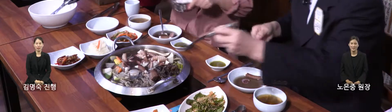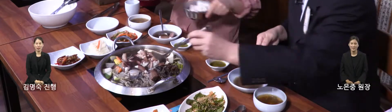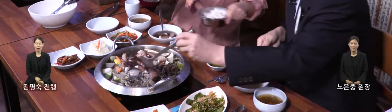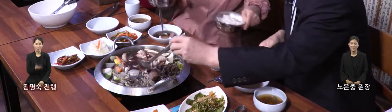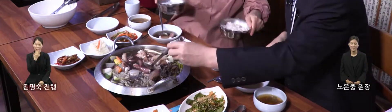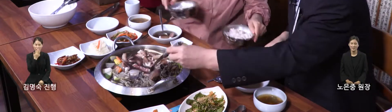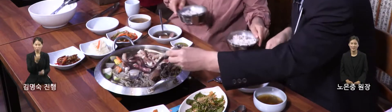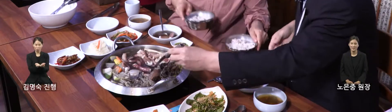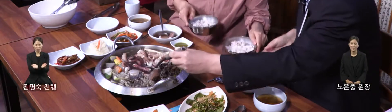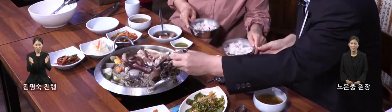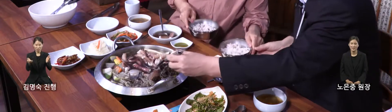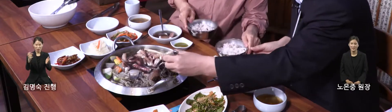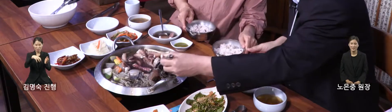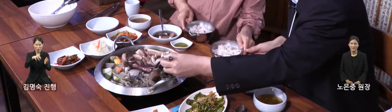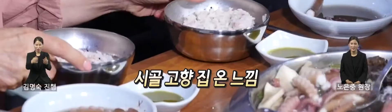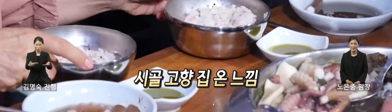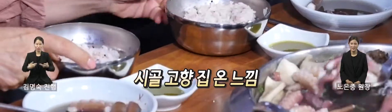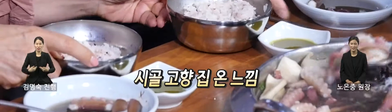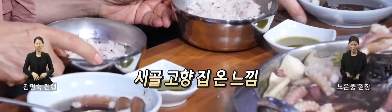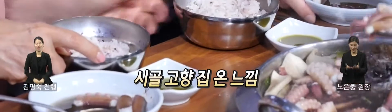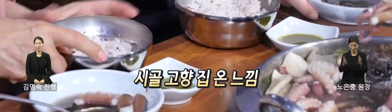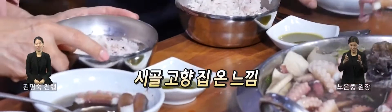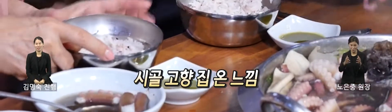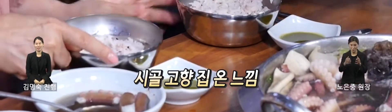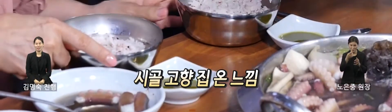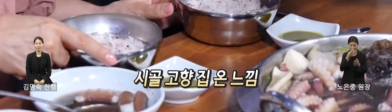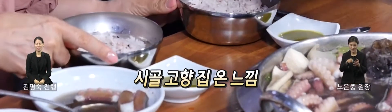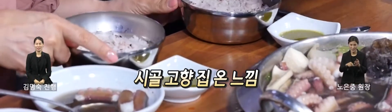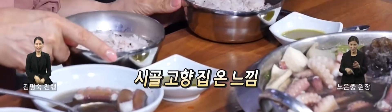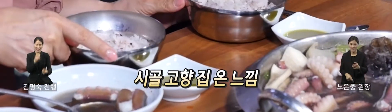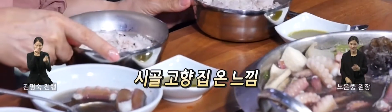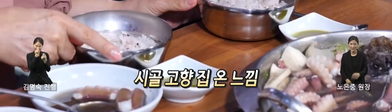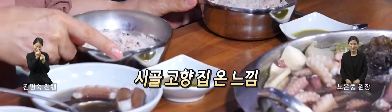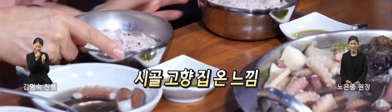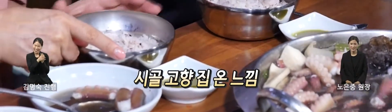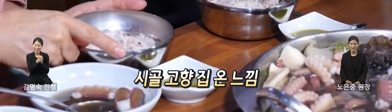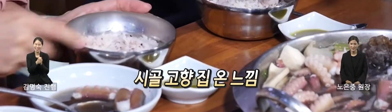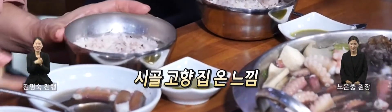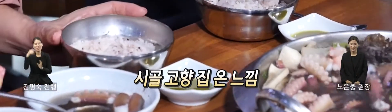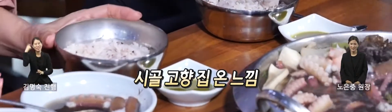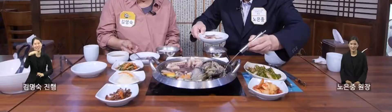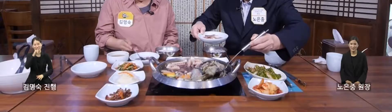아이고, 이 밥도 이렇게 대접으로 주니까 아, 대접으로? 네. 왠지 그 친근감이